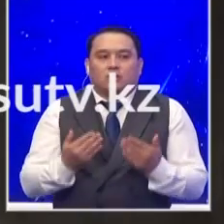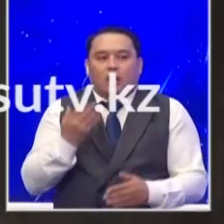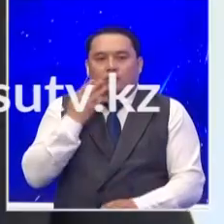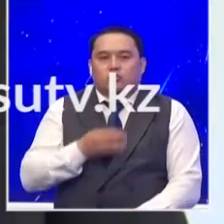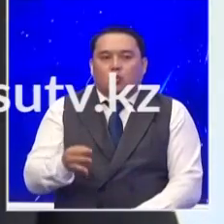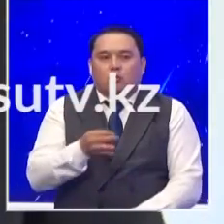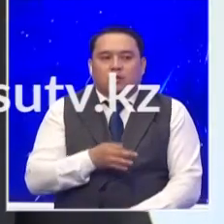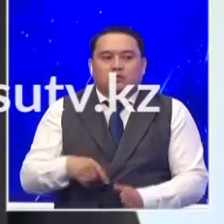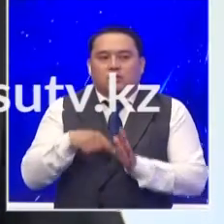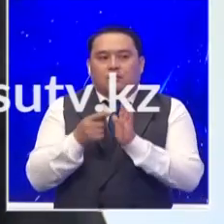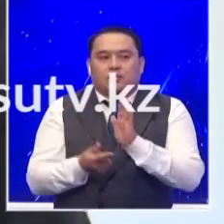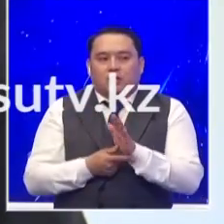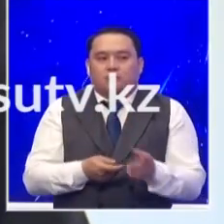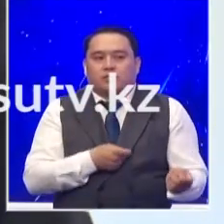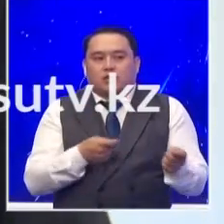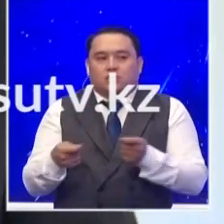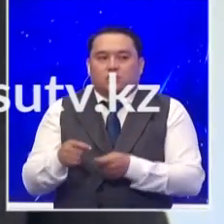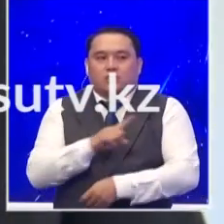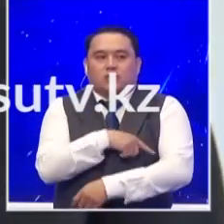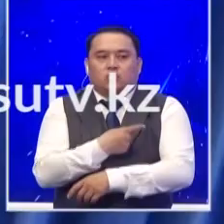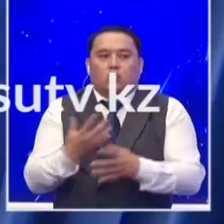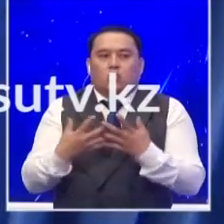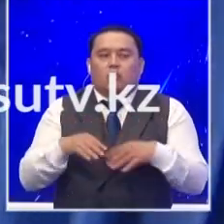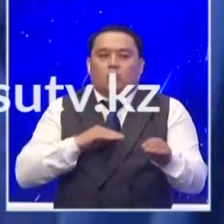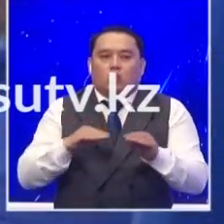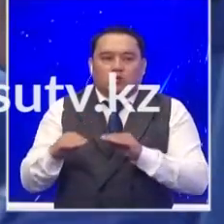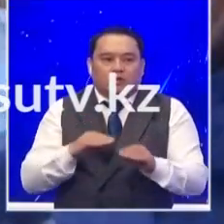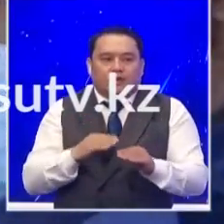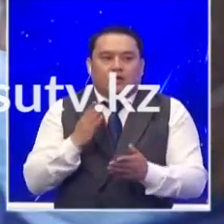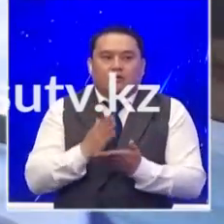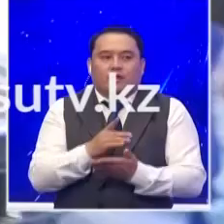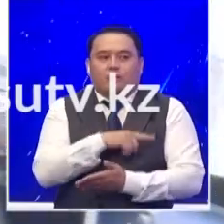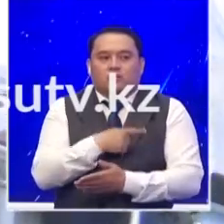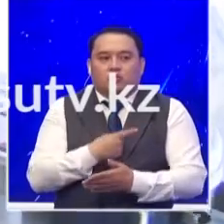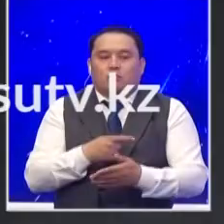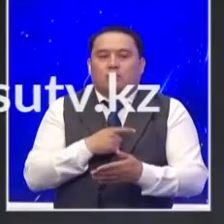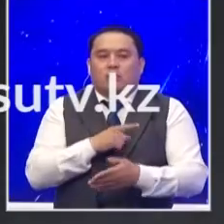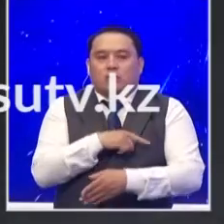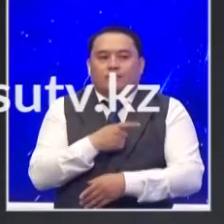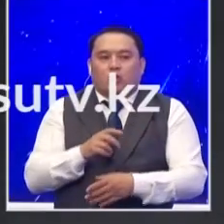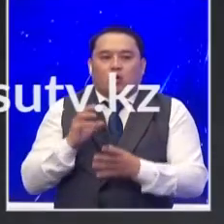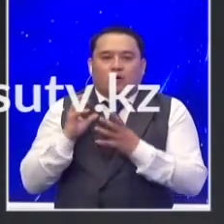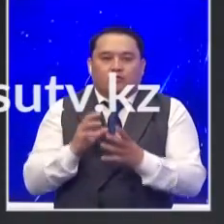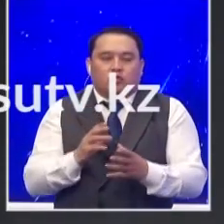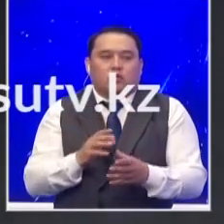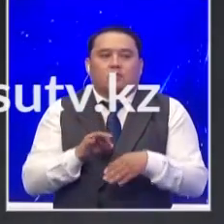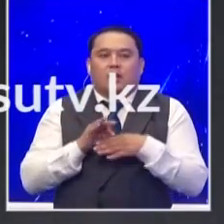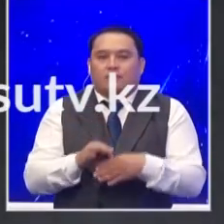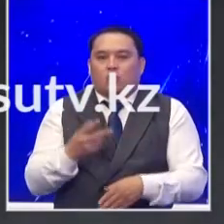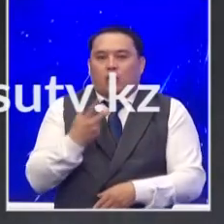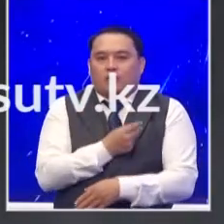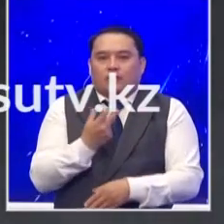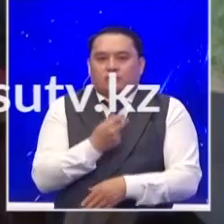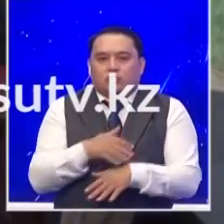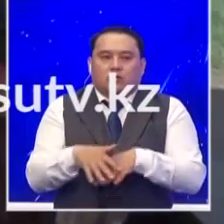области действует 17 передвижных медицинских комплексов. С недавнего времени врачи мобильных поликлиник на колесах также стали проводить